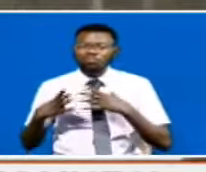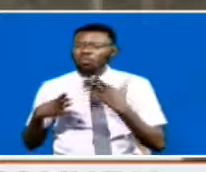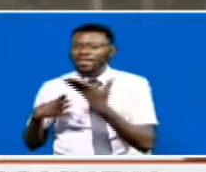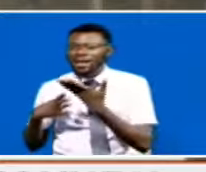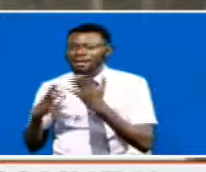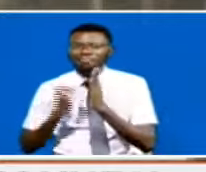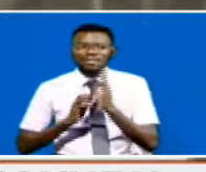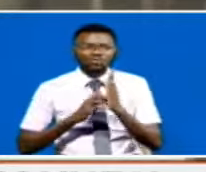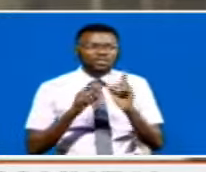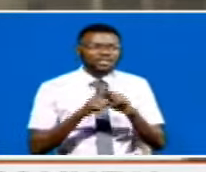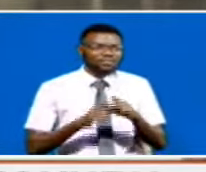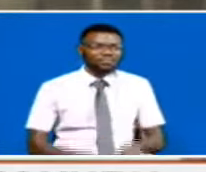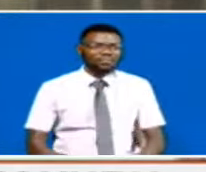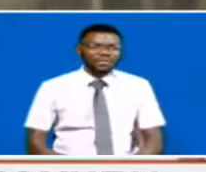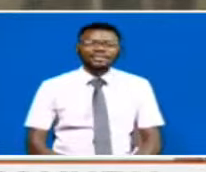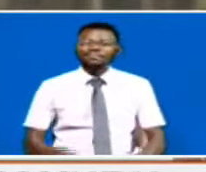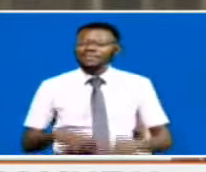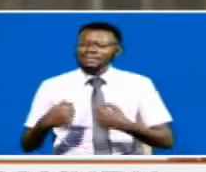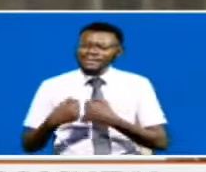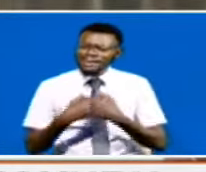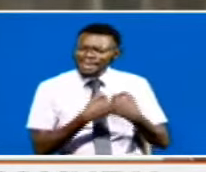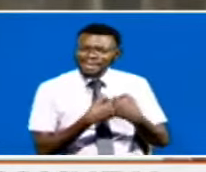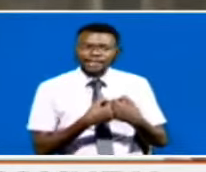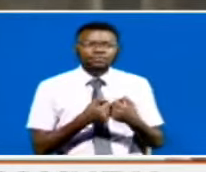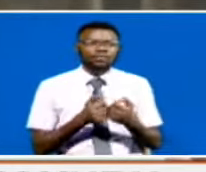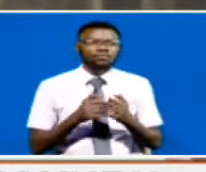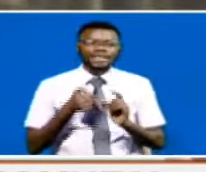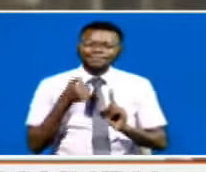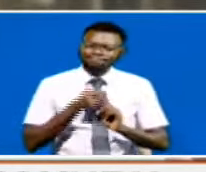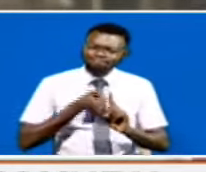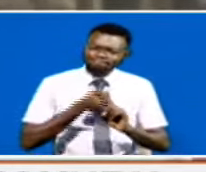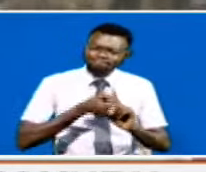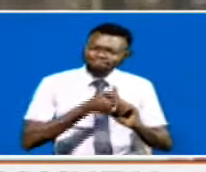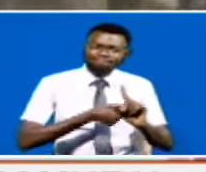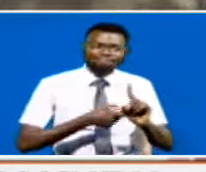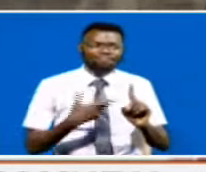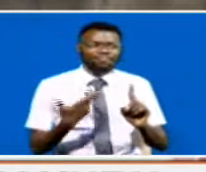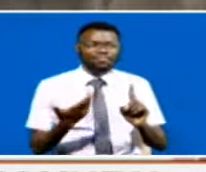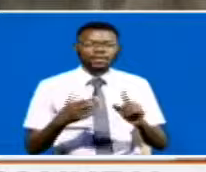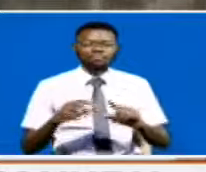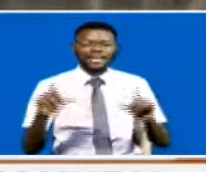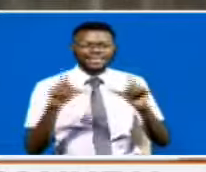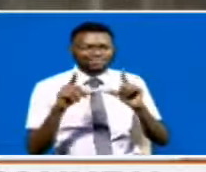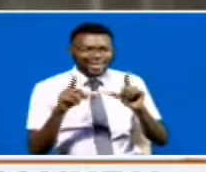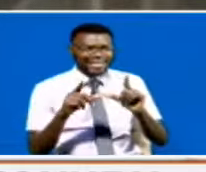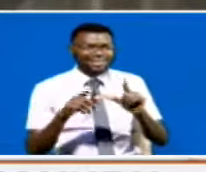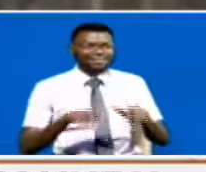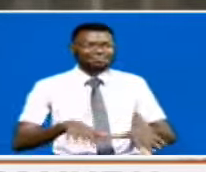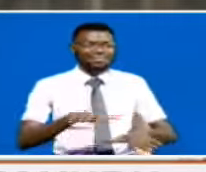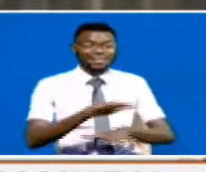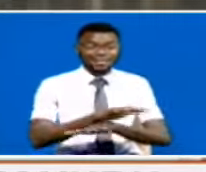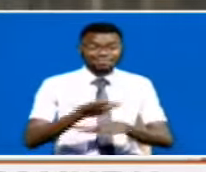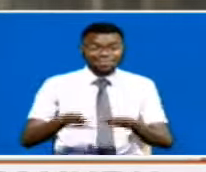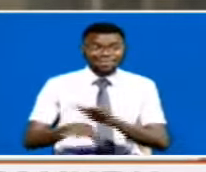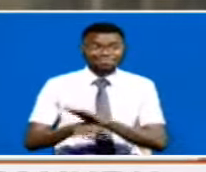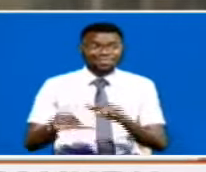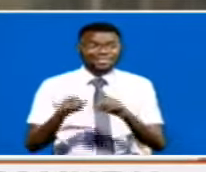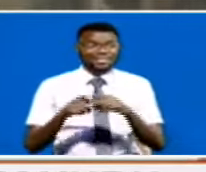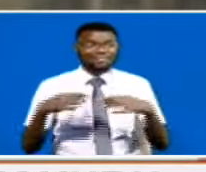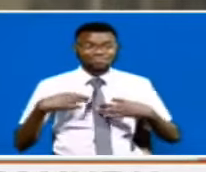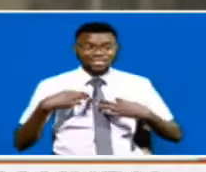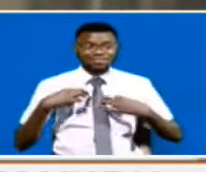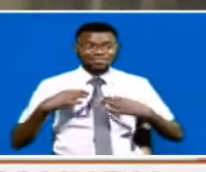Tume struggle kutoka mwanzo, ndio tuweze kupata cheti, tuweze kupata kila kitu, hata hivi venye